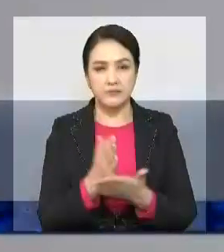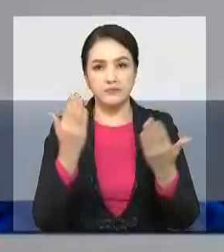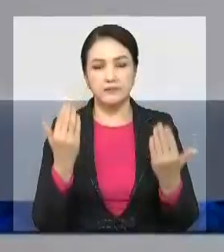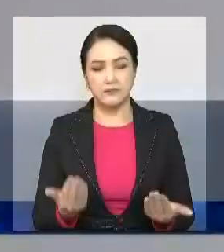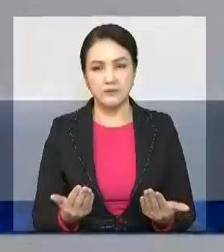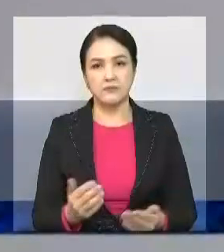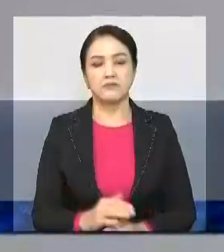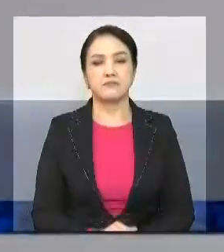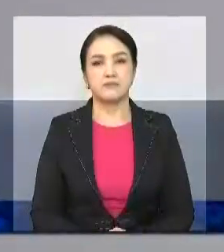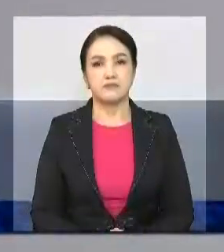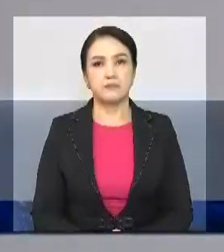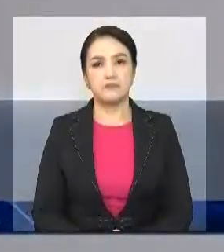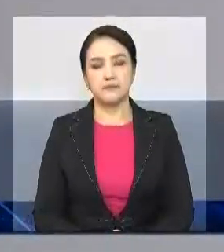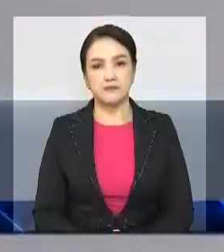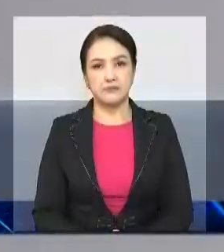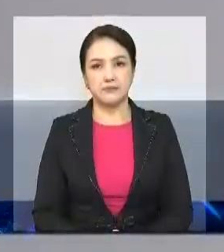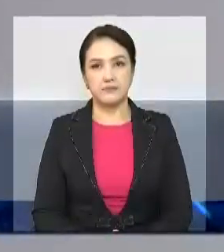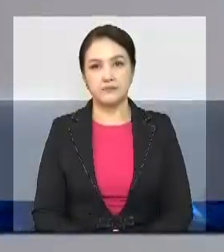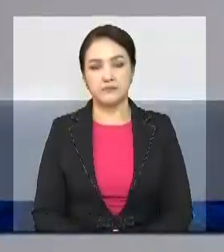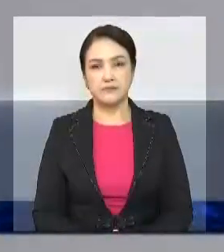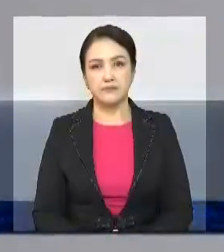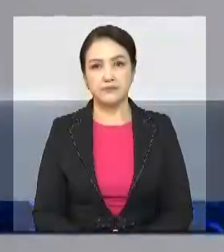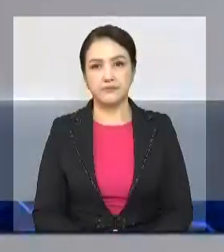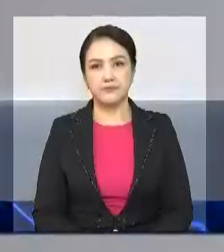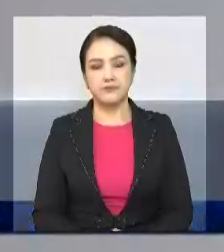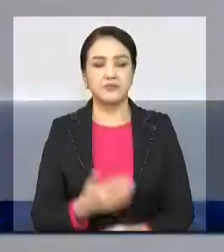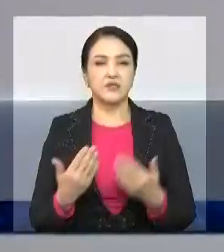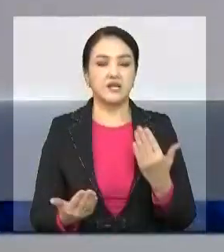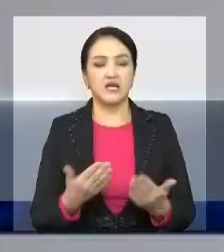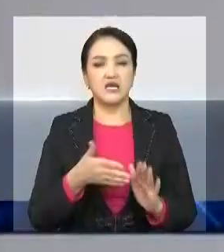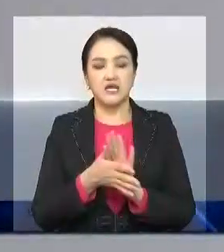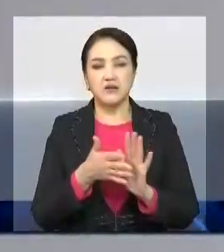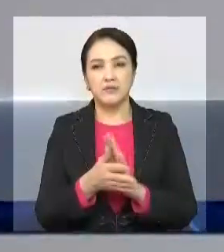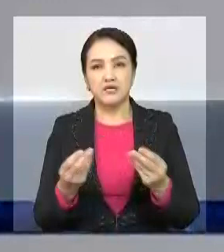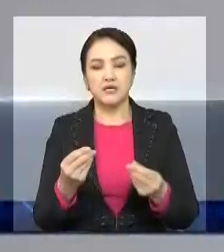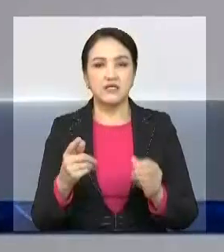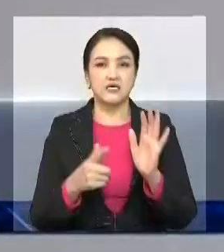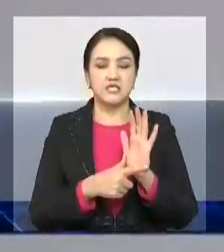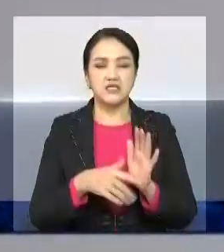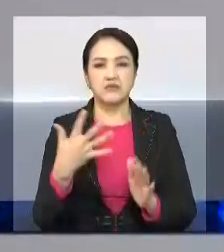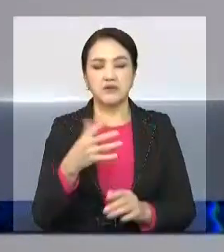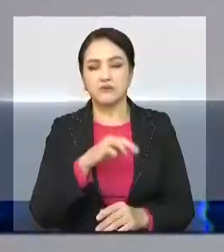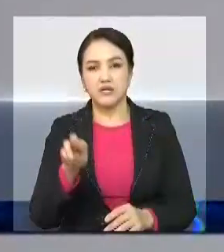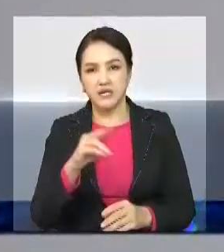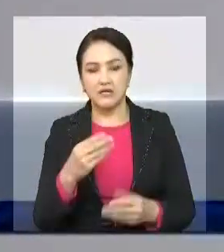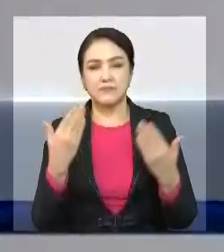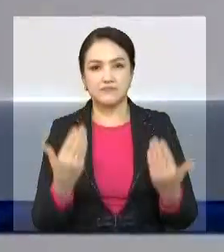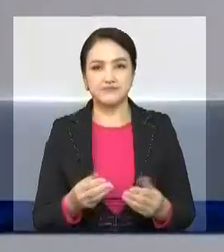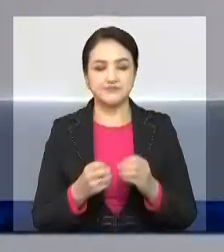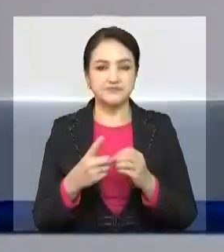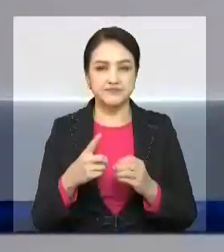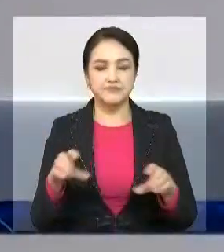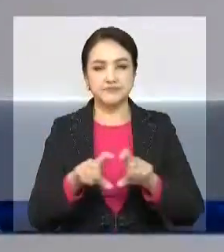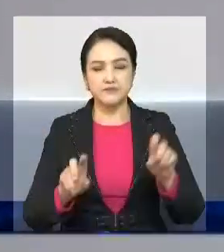оның ішінде қарастырылған қаражат 14 миллиард доллар құрайды, игерілген қаражат 7,5 миллиард. Бүгінгі таңның өзінде 11